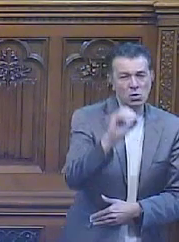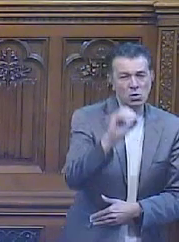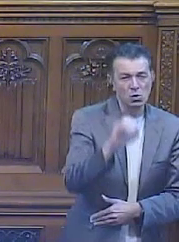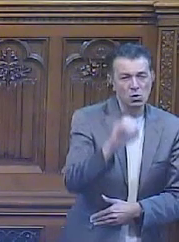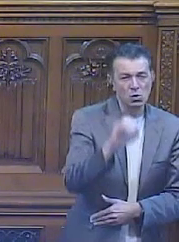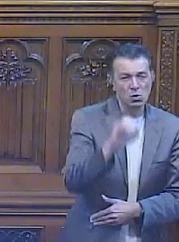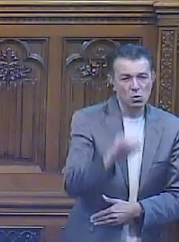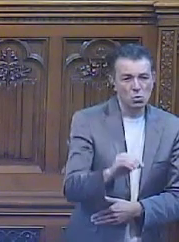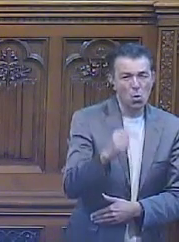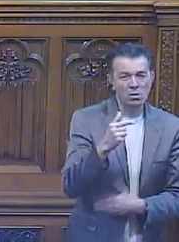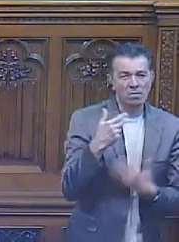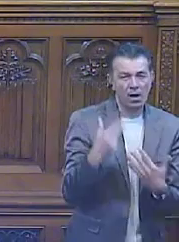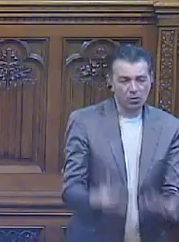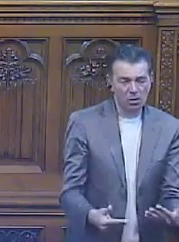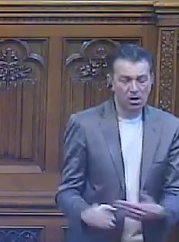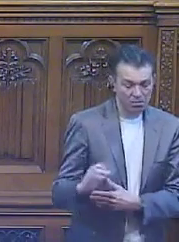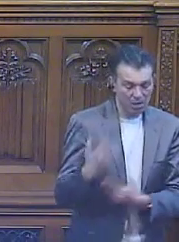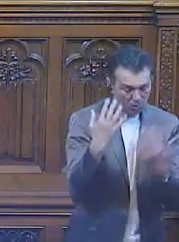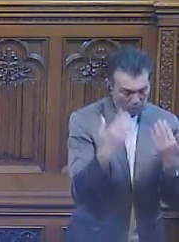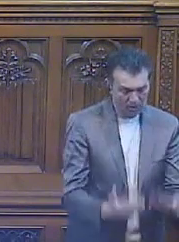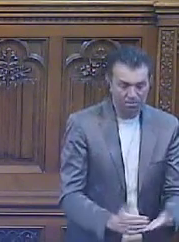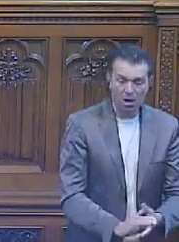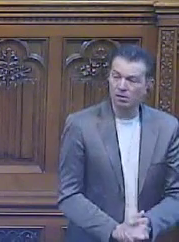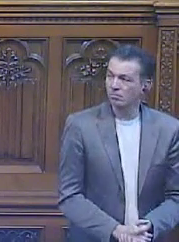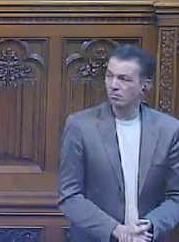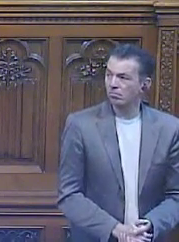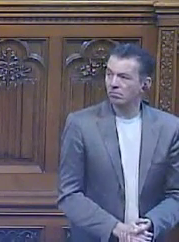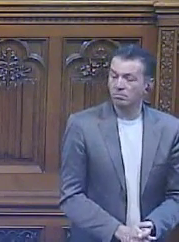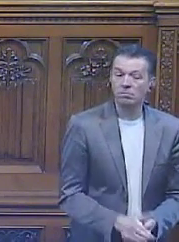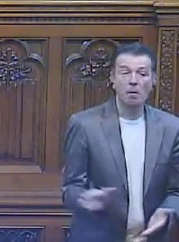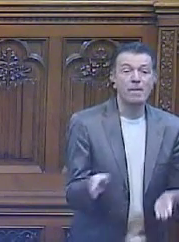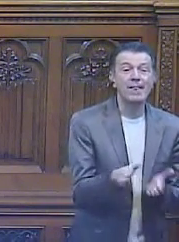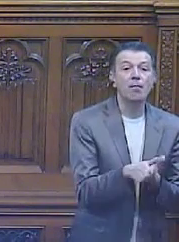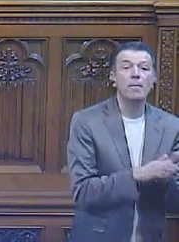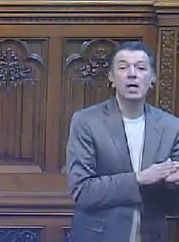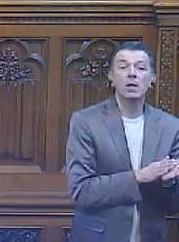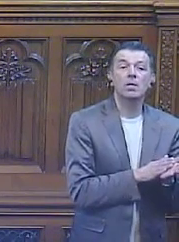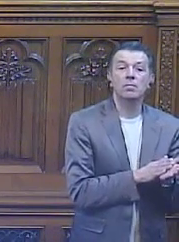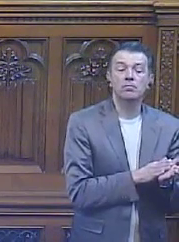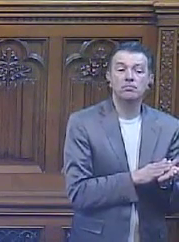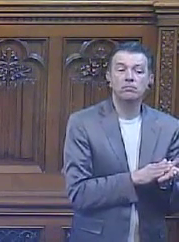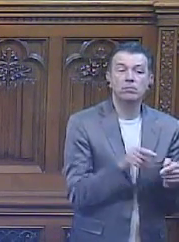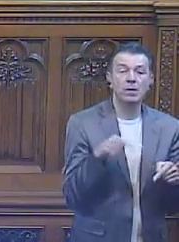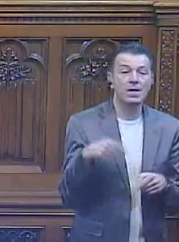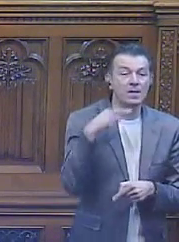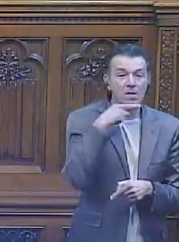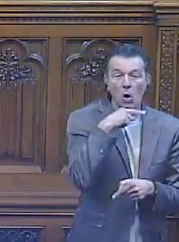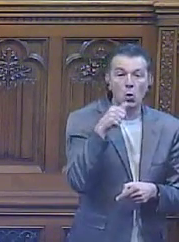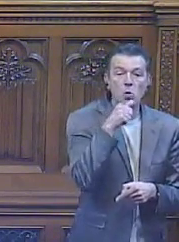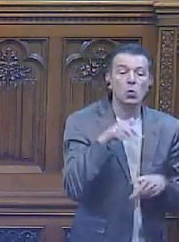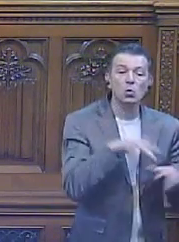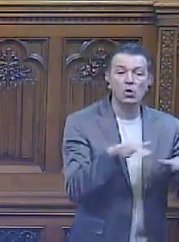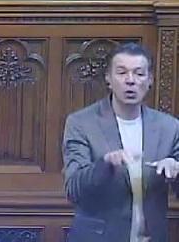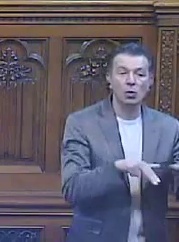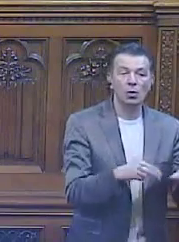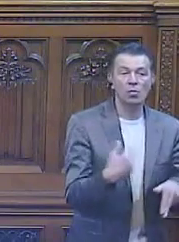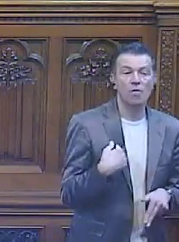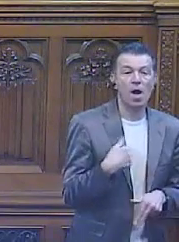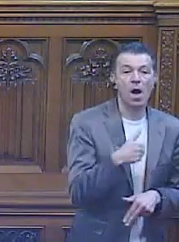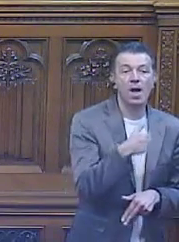141.082. Die aktuelle Zahl mit Beginn dieser rot-grünen Regierung war